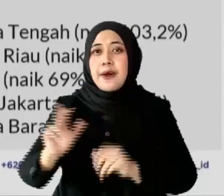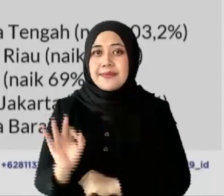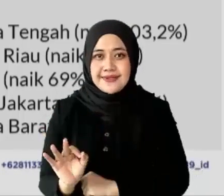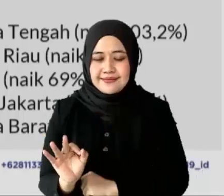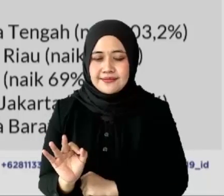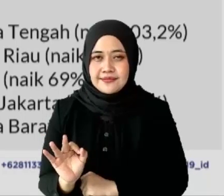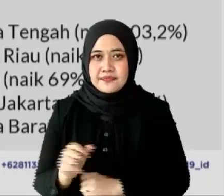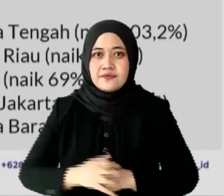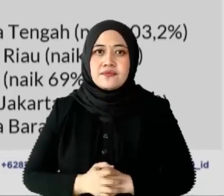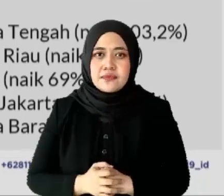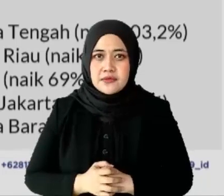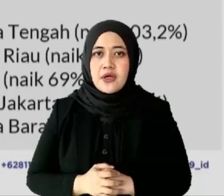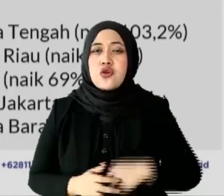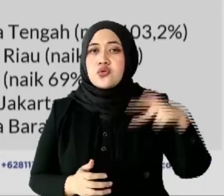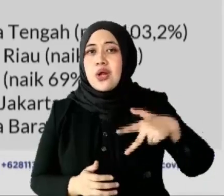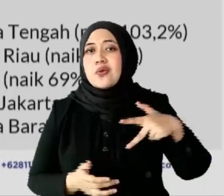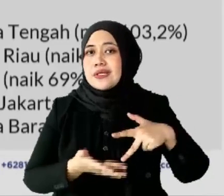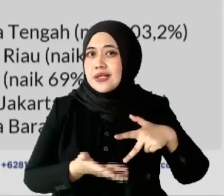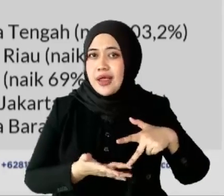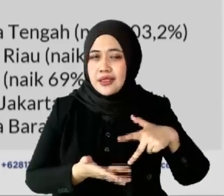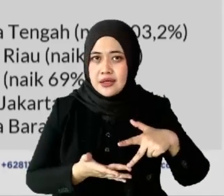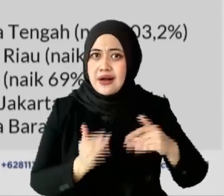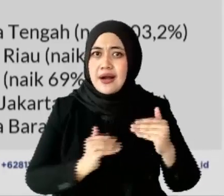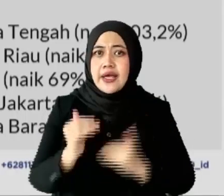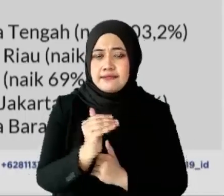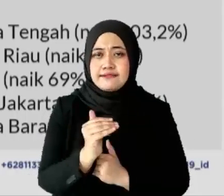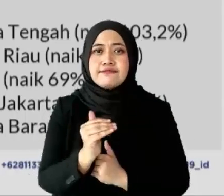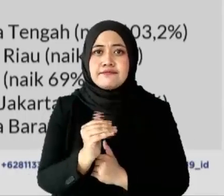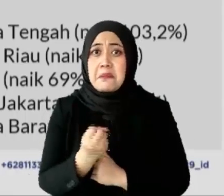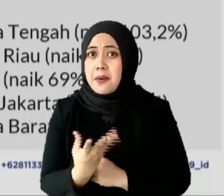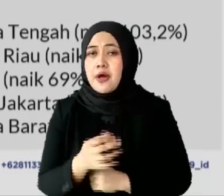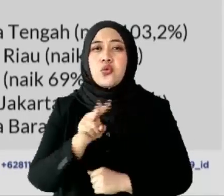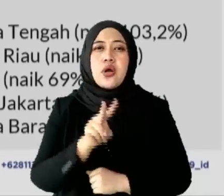368%. Disusul Sulawesi Selatan yang naik hingga